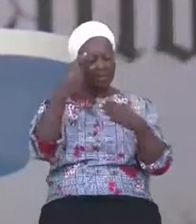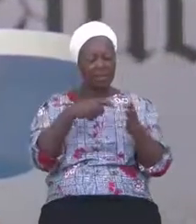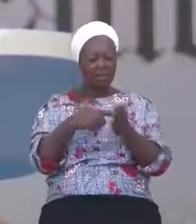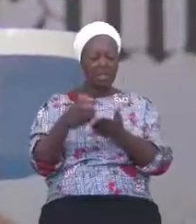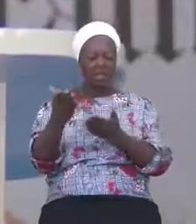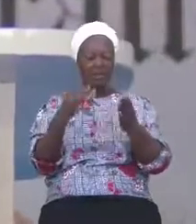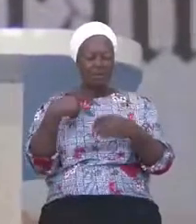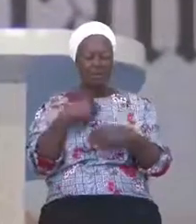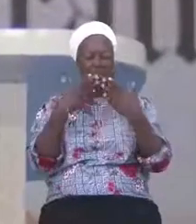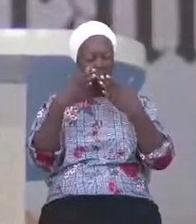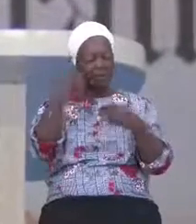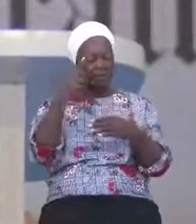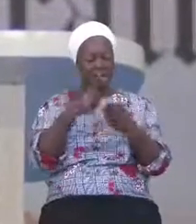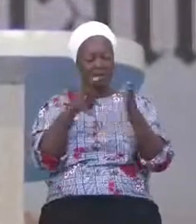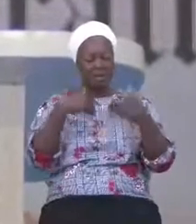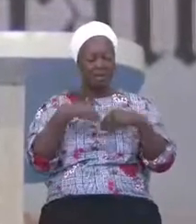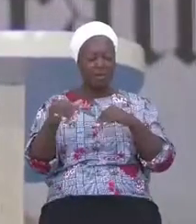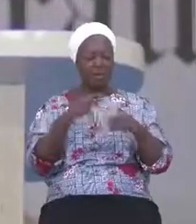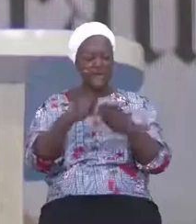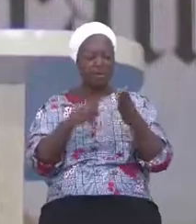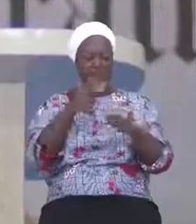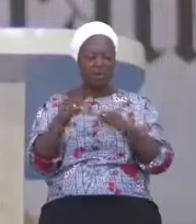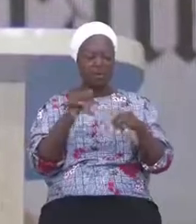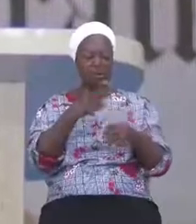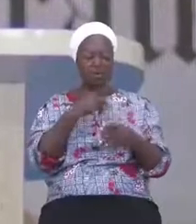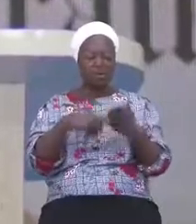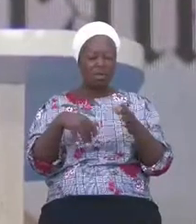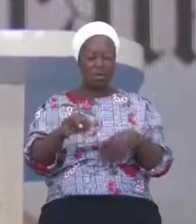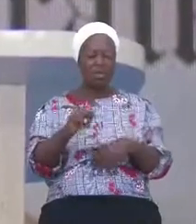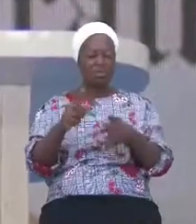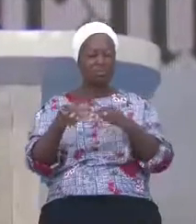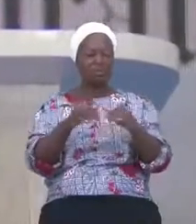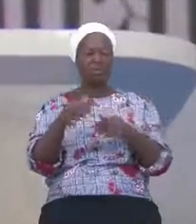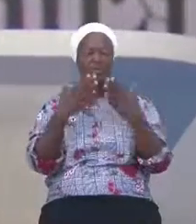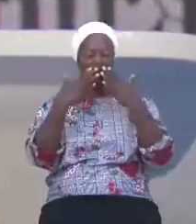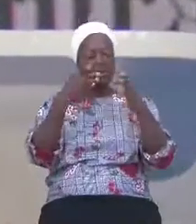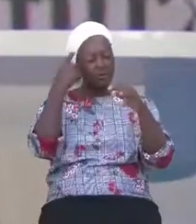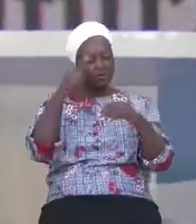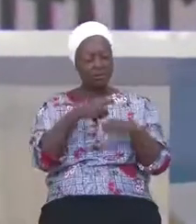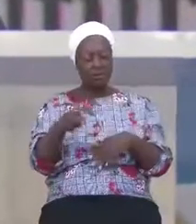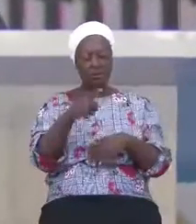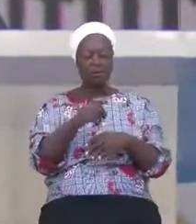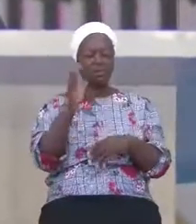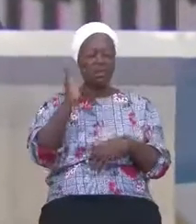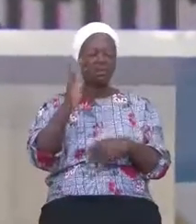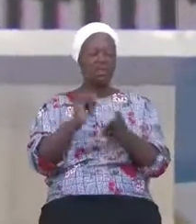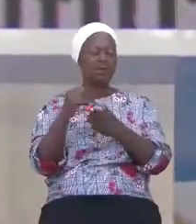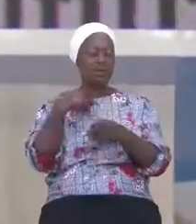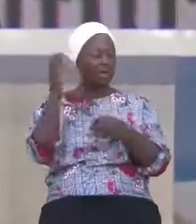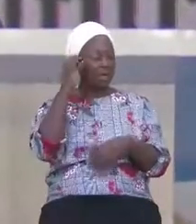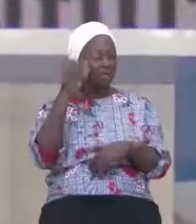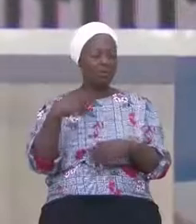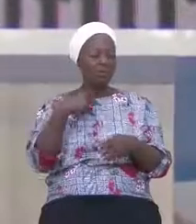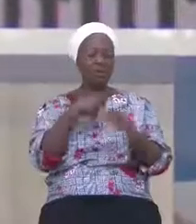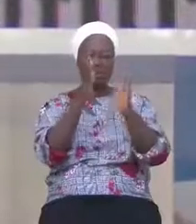culte. Merci pour ce que tu as fait, pour ce que tu fais et ce que tu feras encore. Merci pour ces témoignages que nous avons entendus. Nous